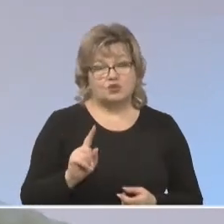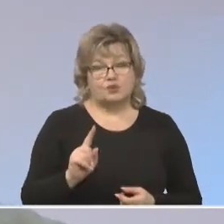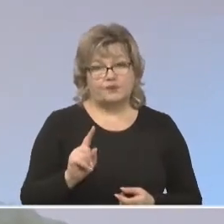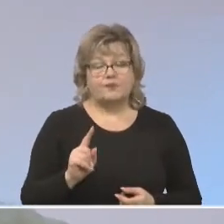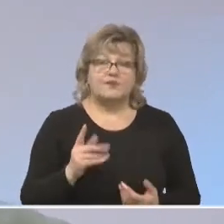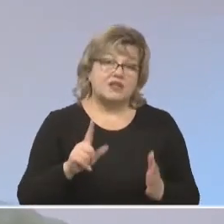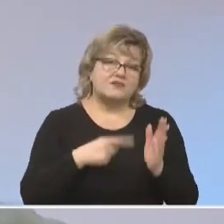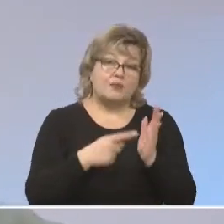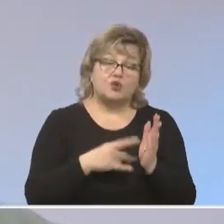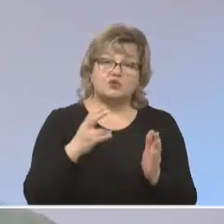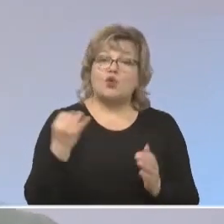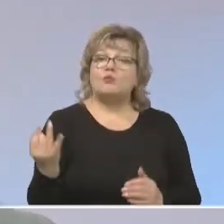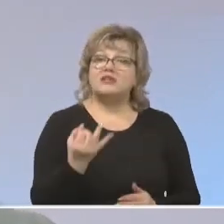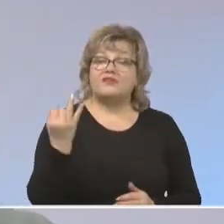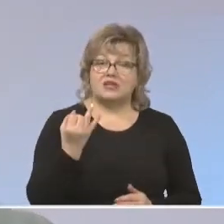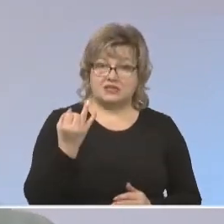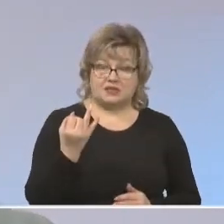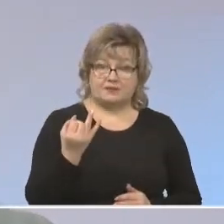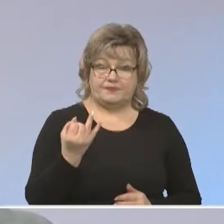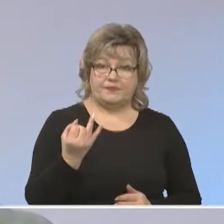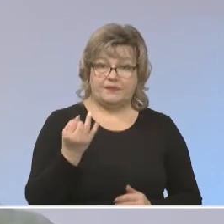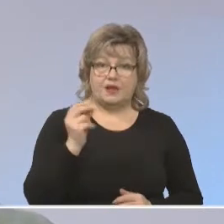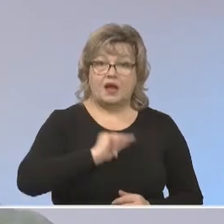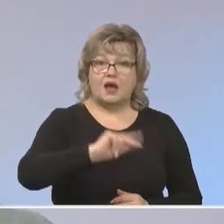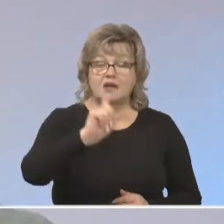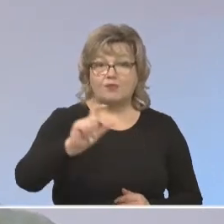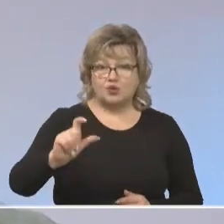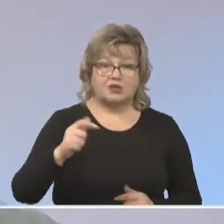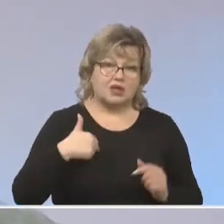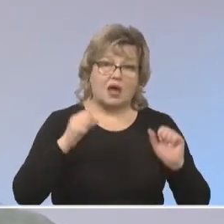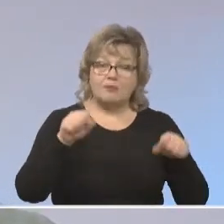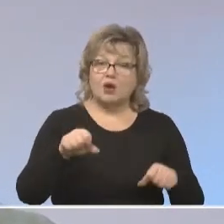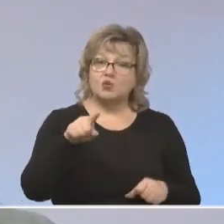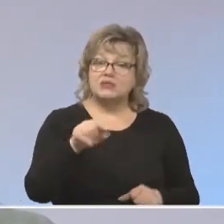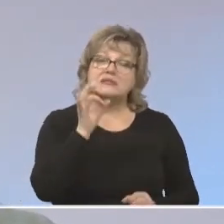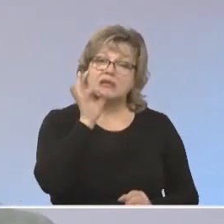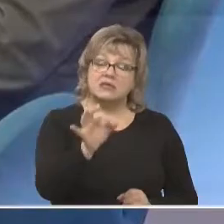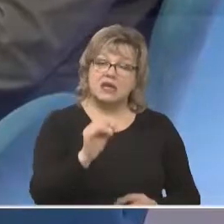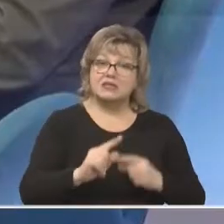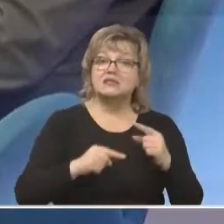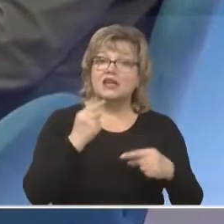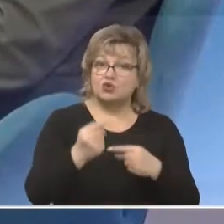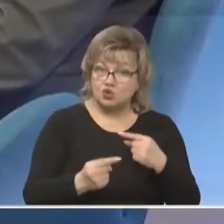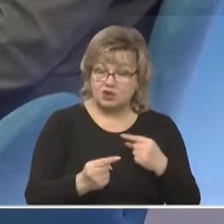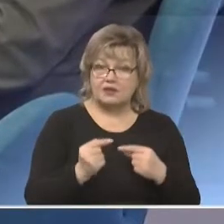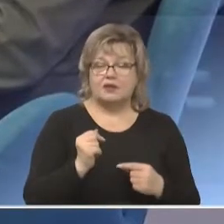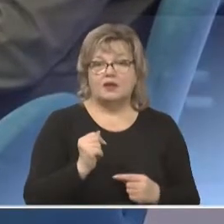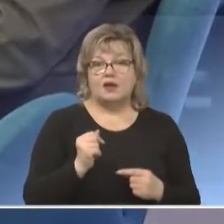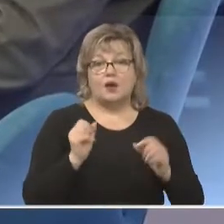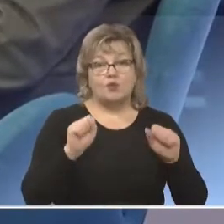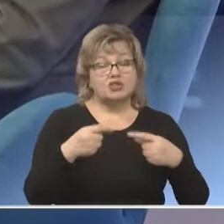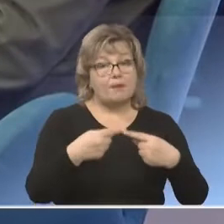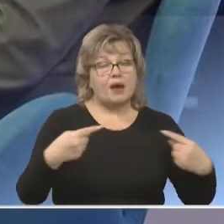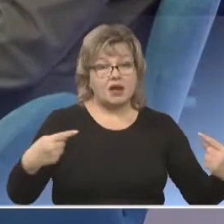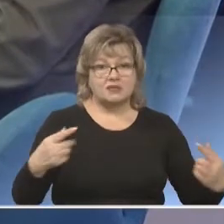ну, там, с вопросом о мотивации работников. Я могу тут сказать следующее. Можно по-разному